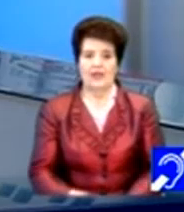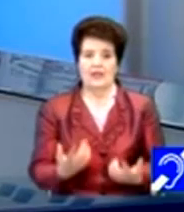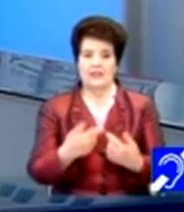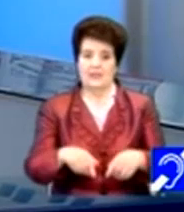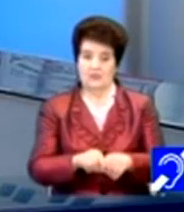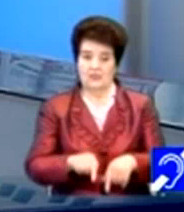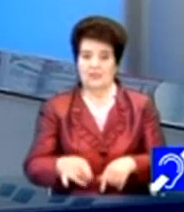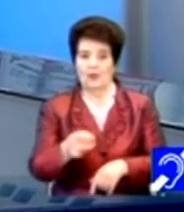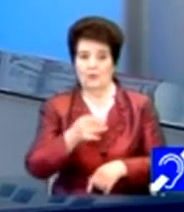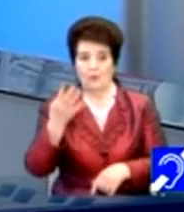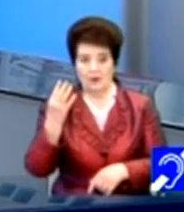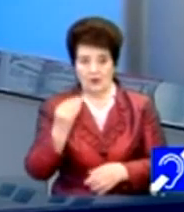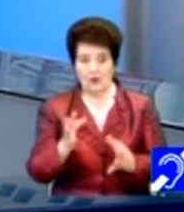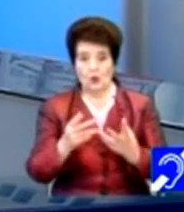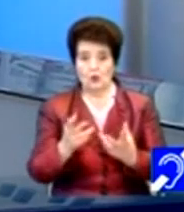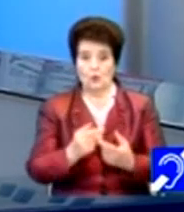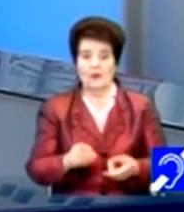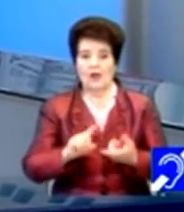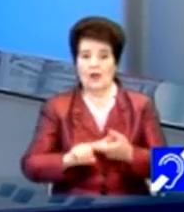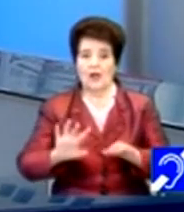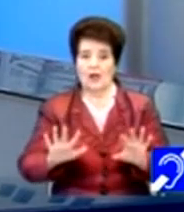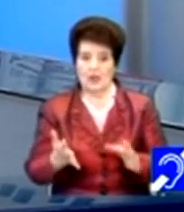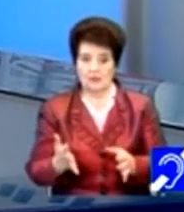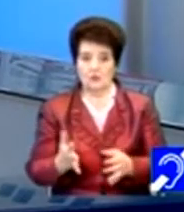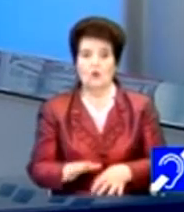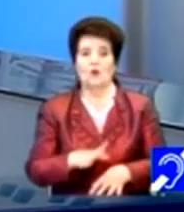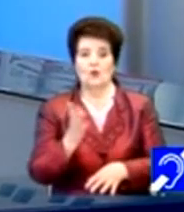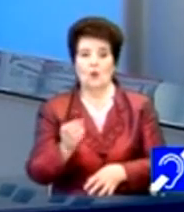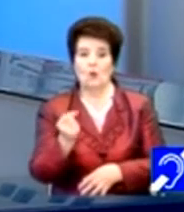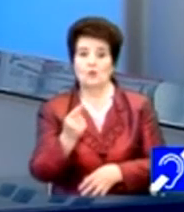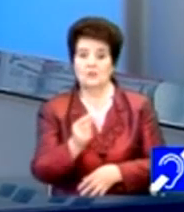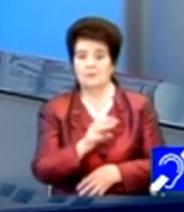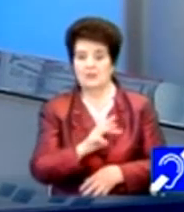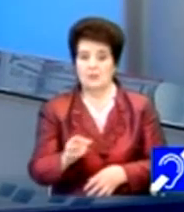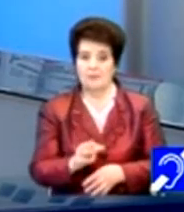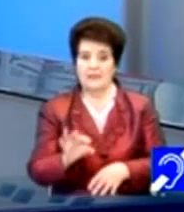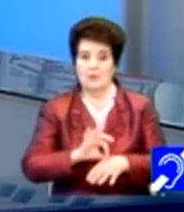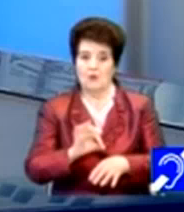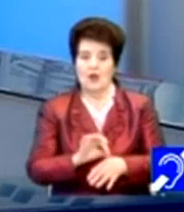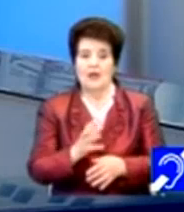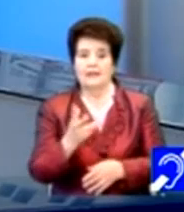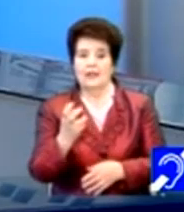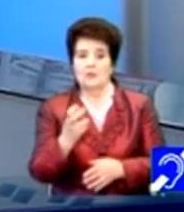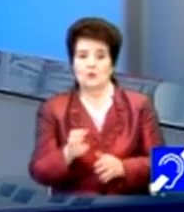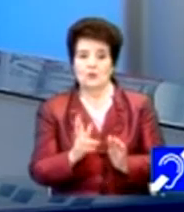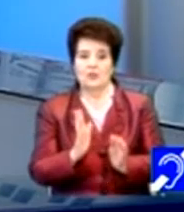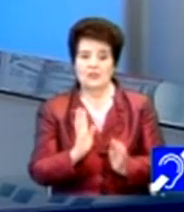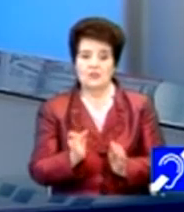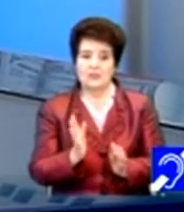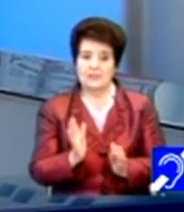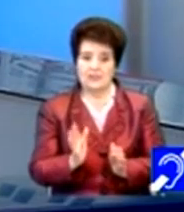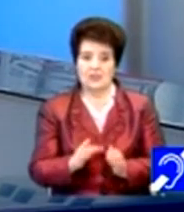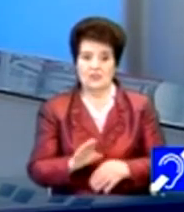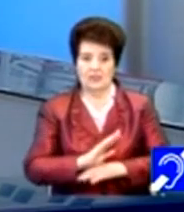Deși în Republica Moldova numărul cazurilor de coronavirus a depășit 11.000 de îmbolnăviri și avem peste 350 de